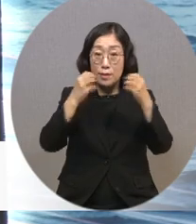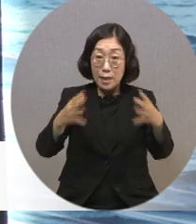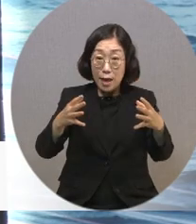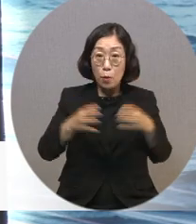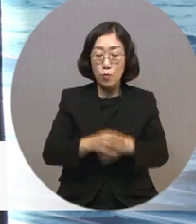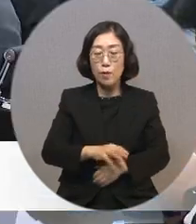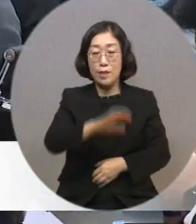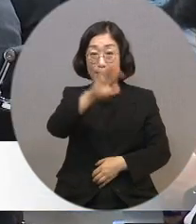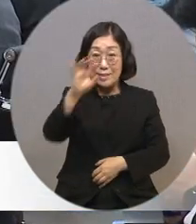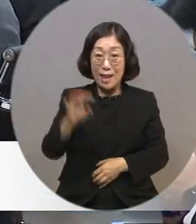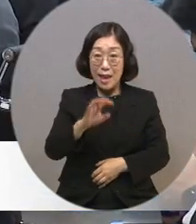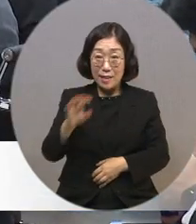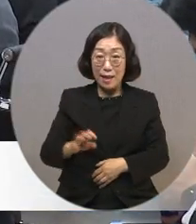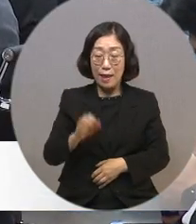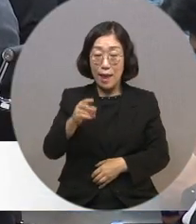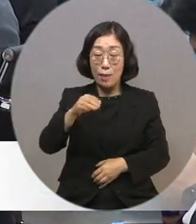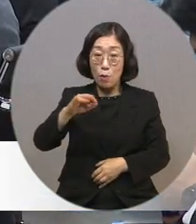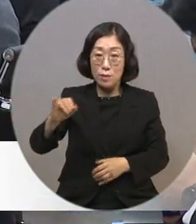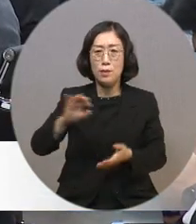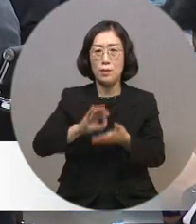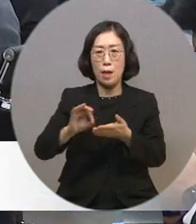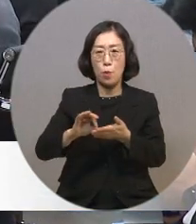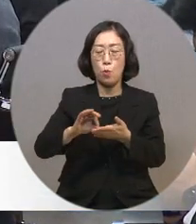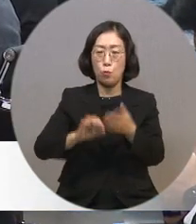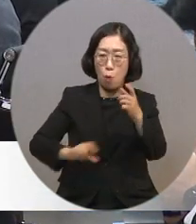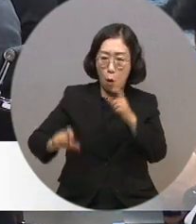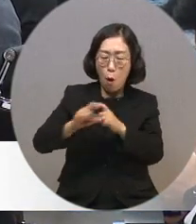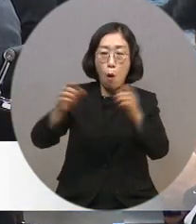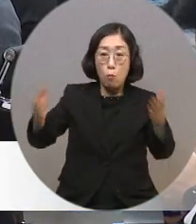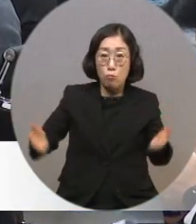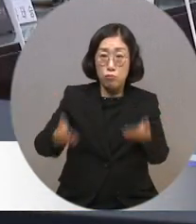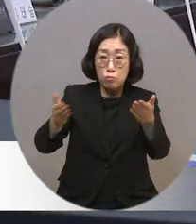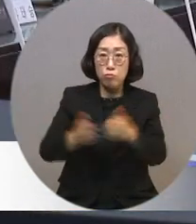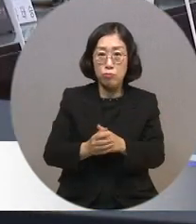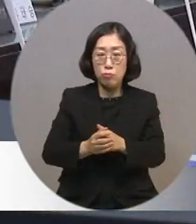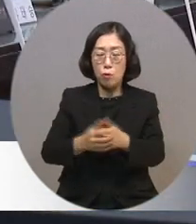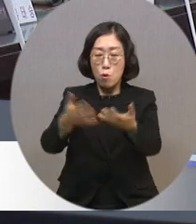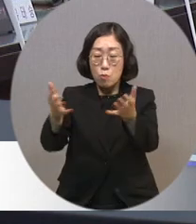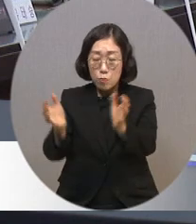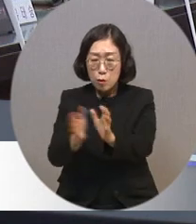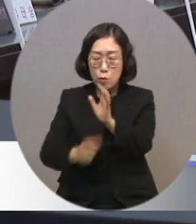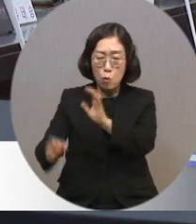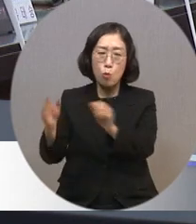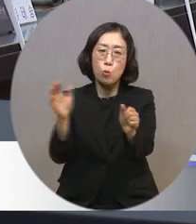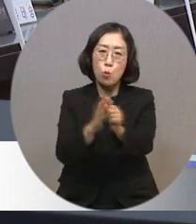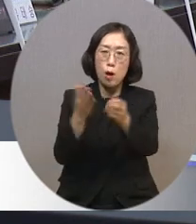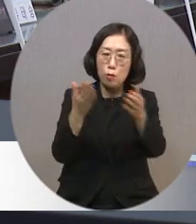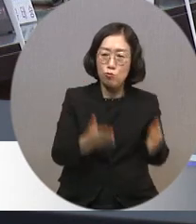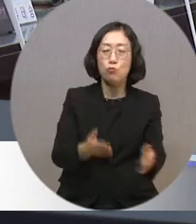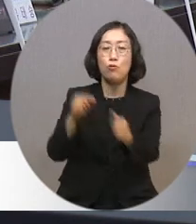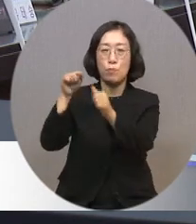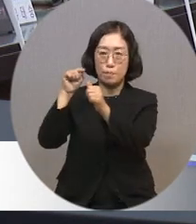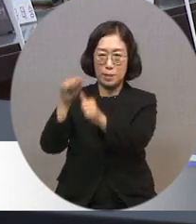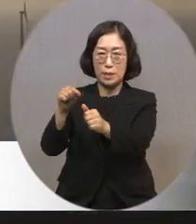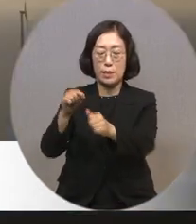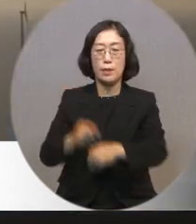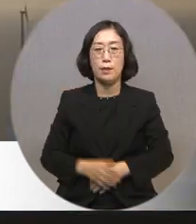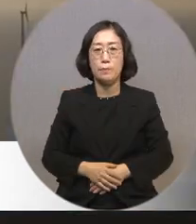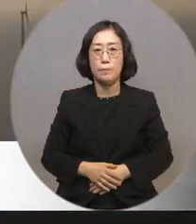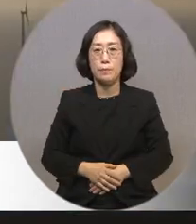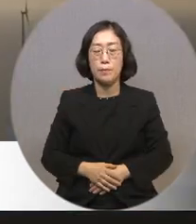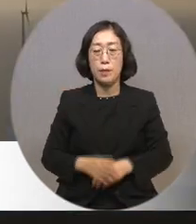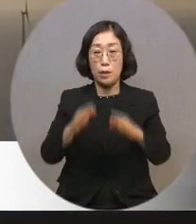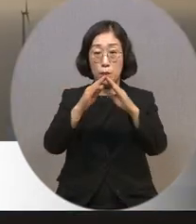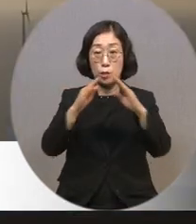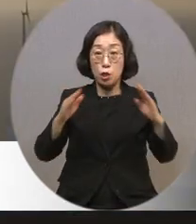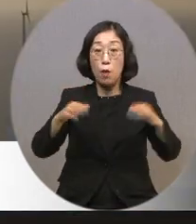크게 앞당기는 계기가 될 것이라며 관계 부처에 지원 조치 강구를 긴밀히 지시했습니다.